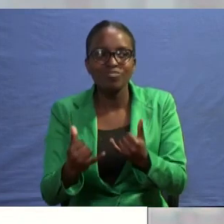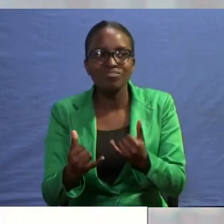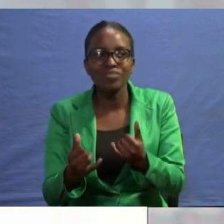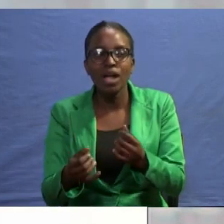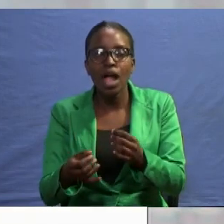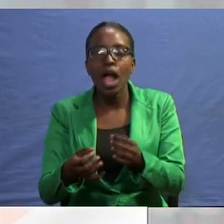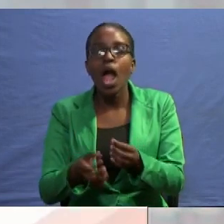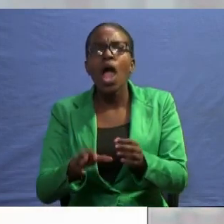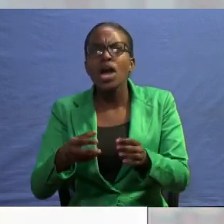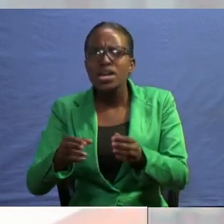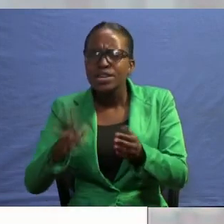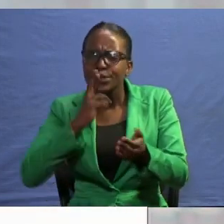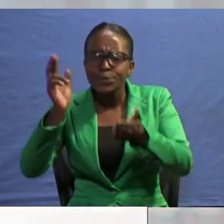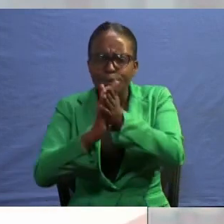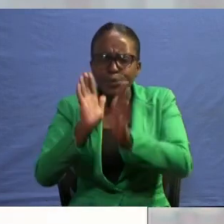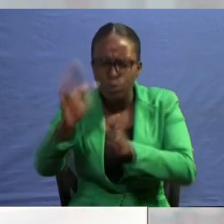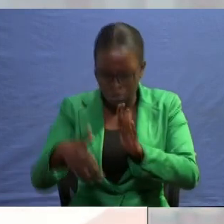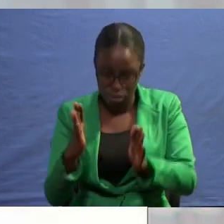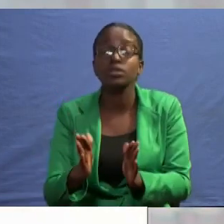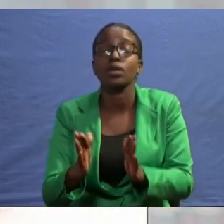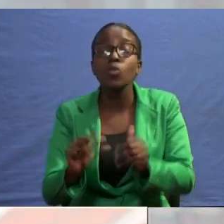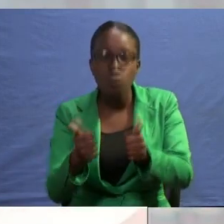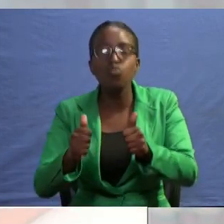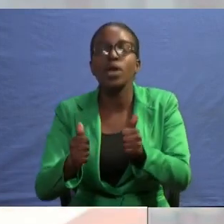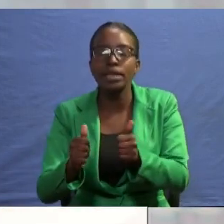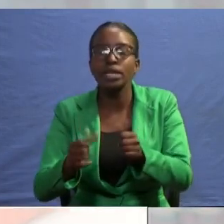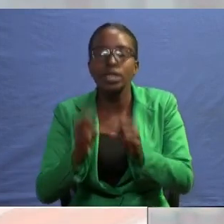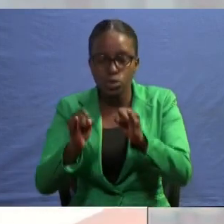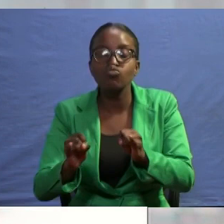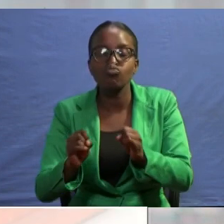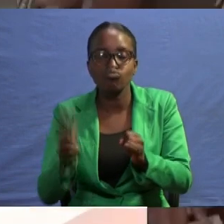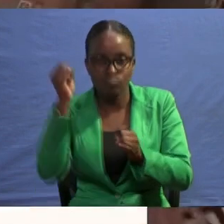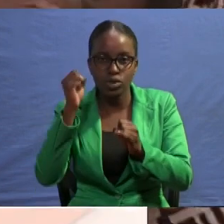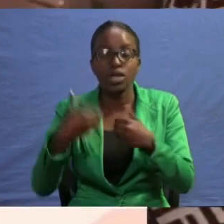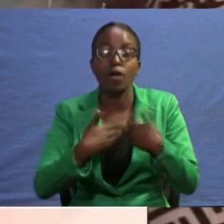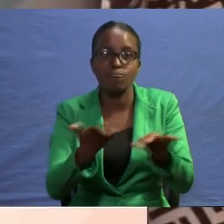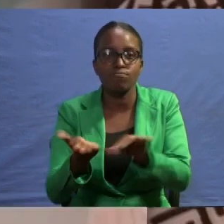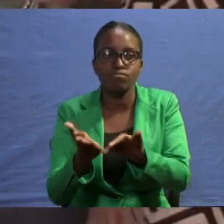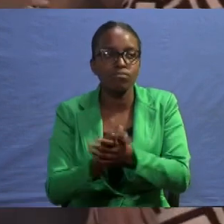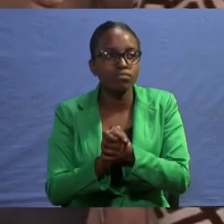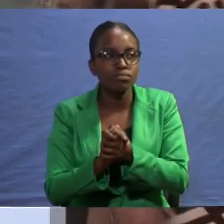Wetu Doris Chalo amekuandalia mseto wa habari za kisiasa. Tazama.